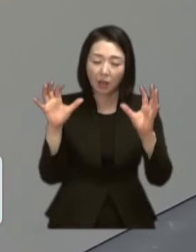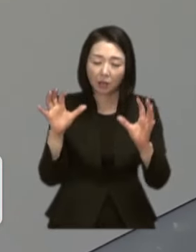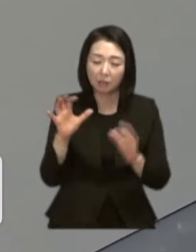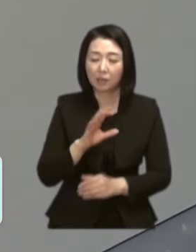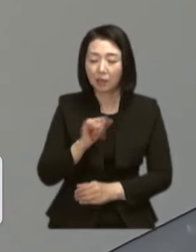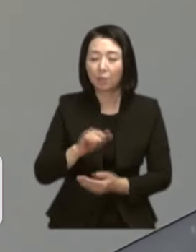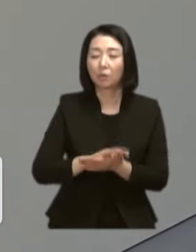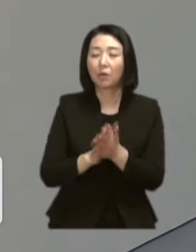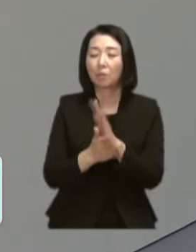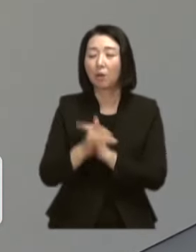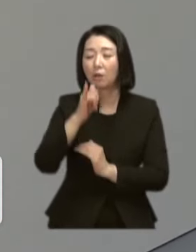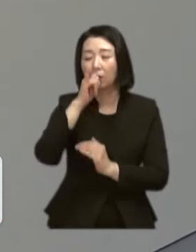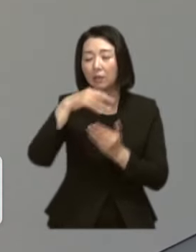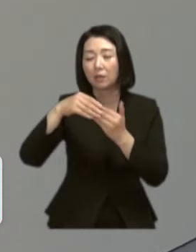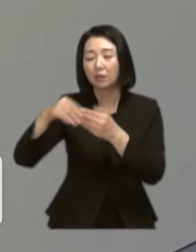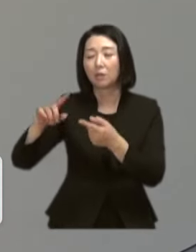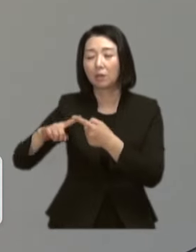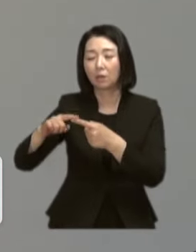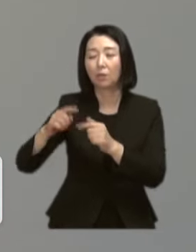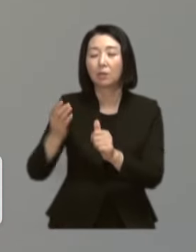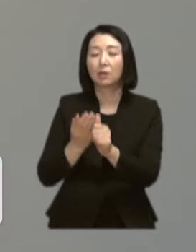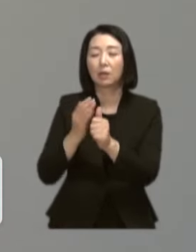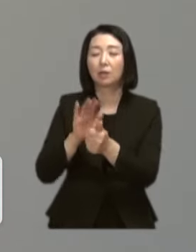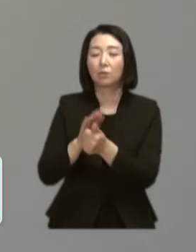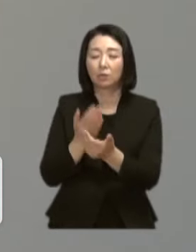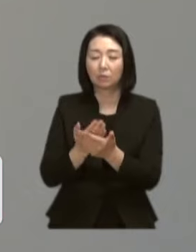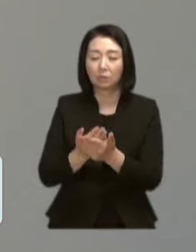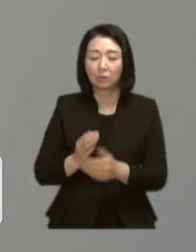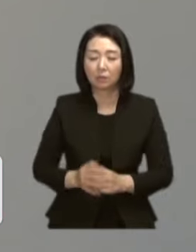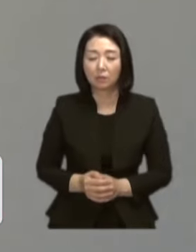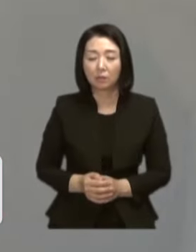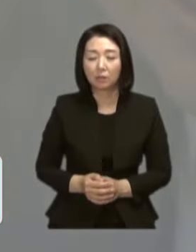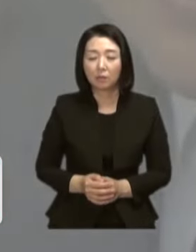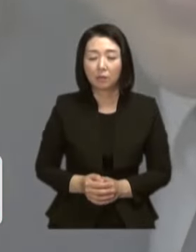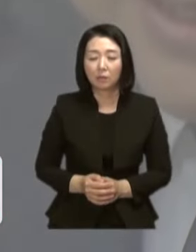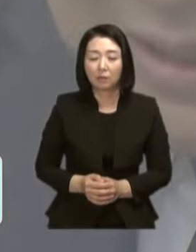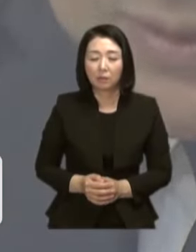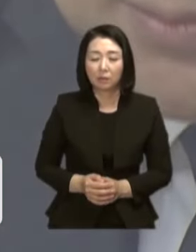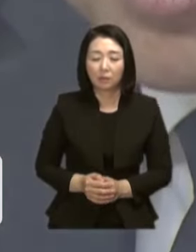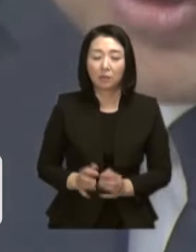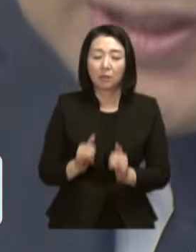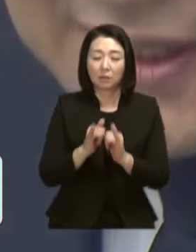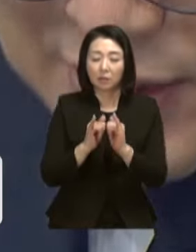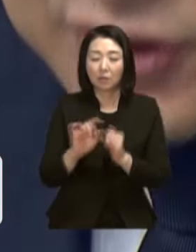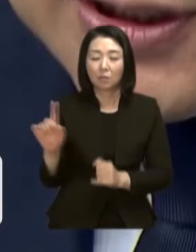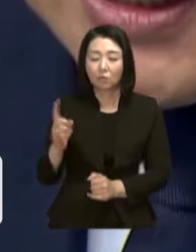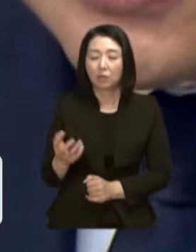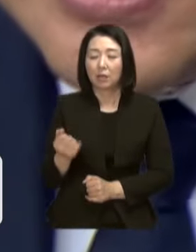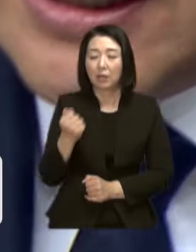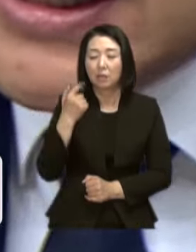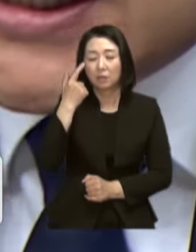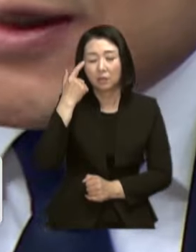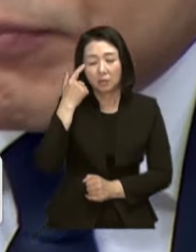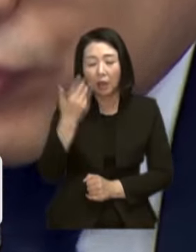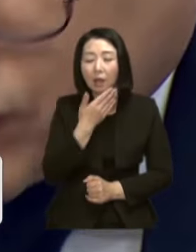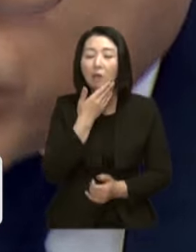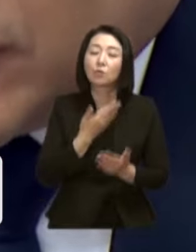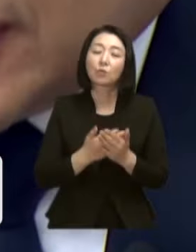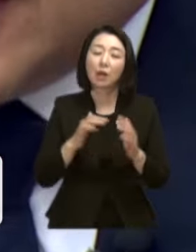캄보디아를 변화시키는 리더로 자라날 수 있게 도와주시옵소서. 아버지 하나님, 사람이 무엇을 가졌느냐가 아니라